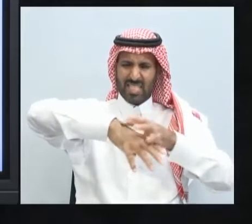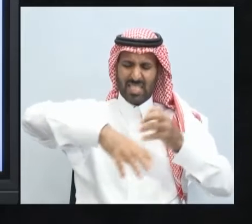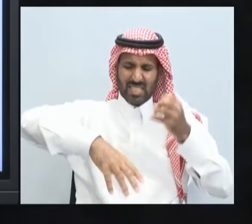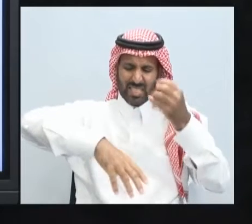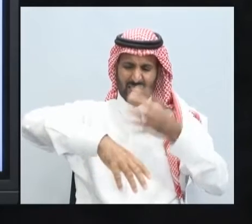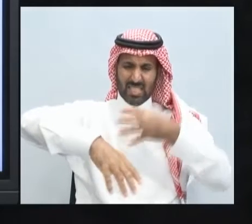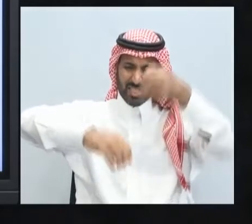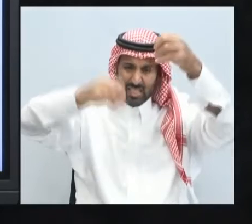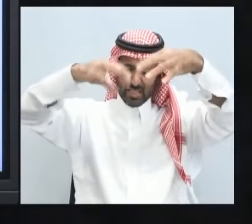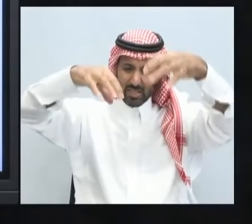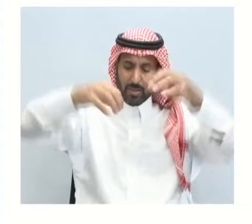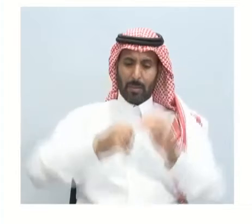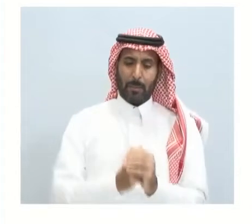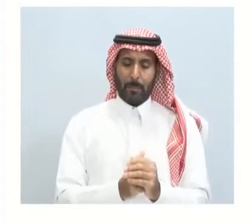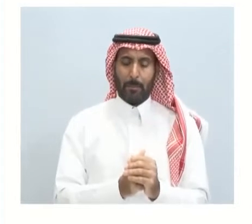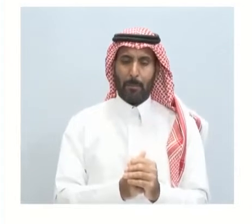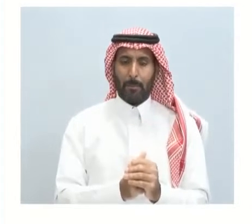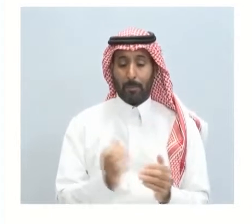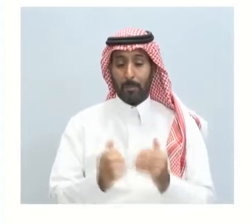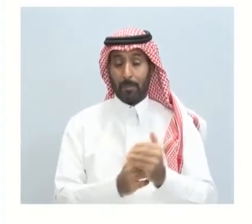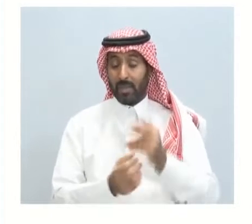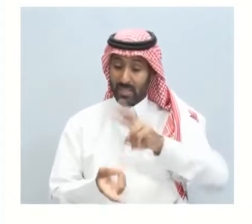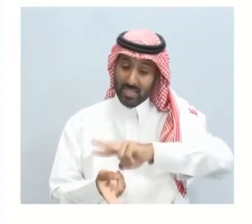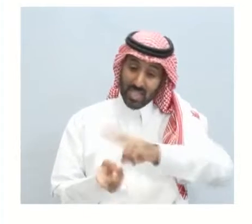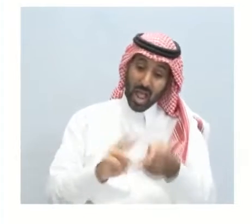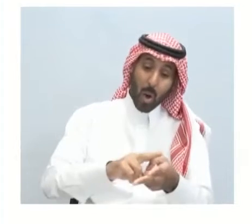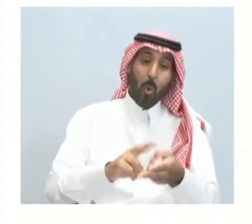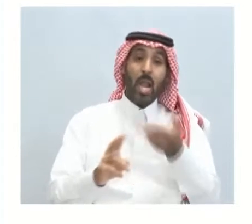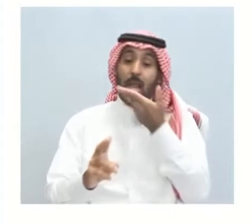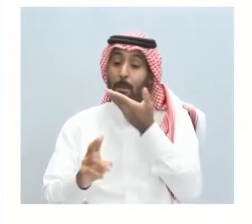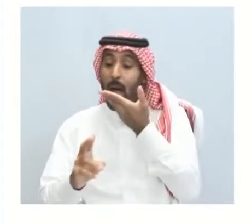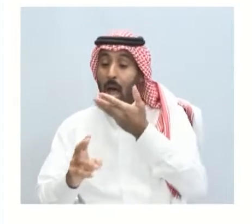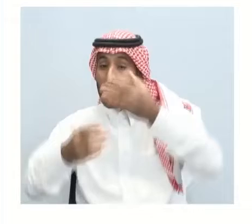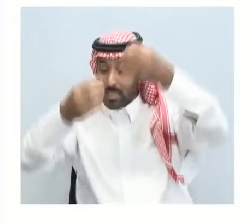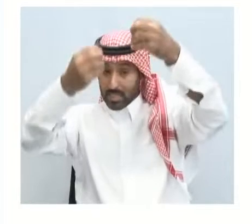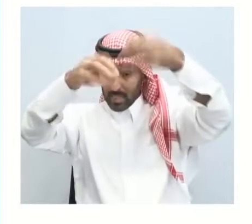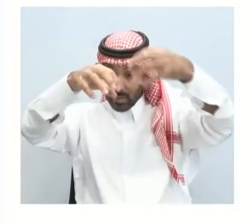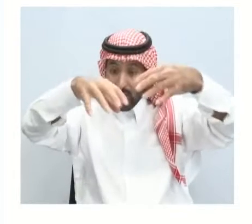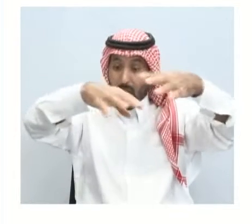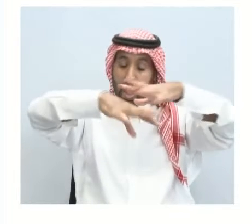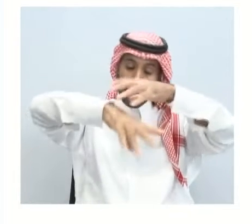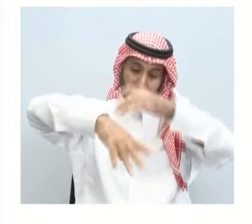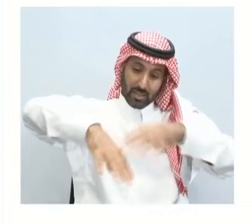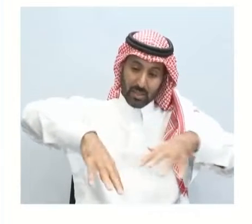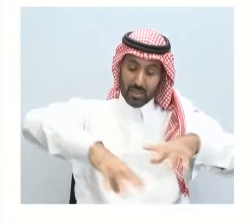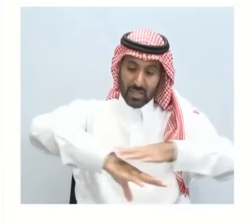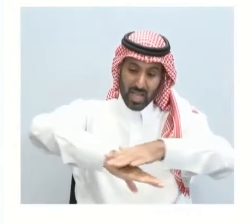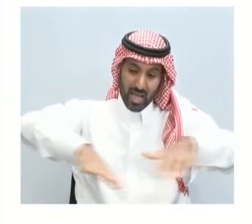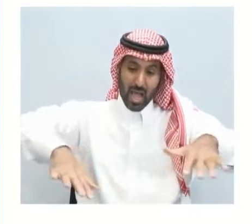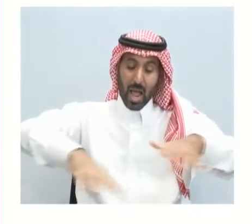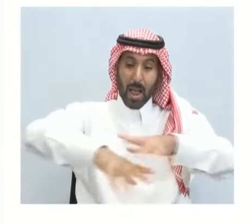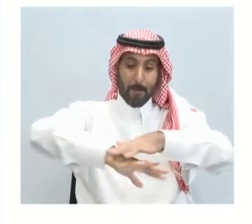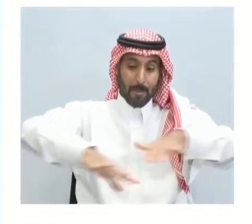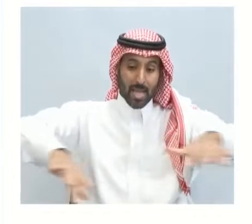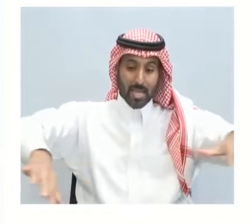تكون بارده فيتحول الى ماء ينساب الى سطح الارض وقد يصل الى